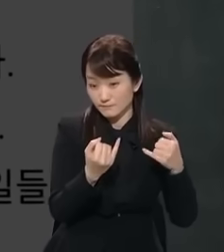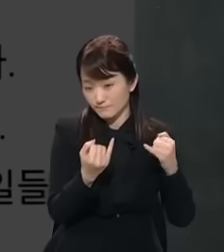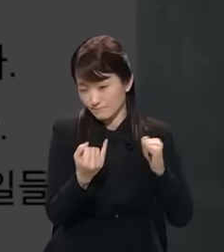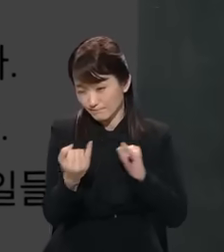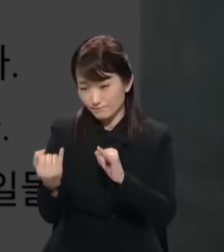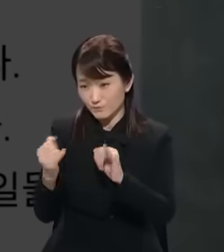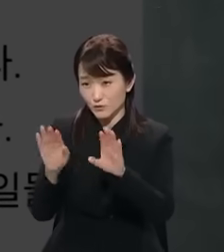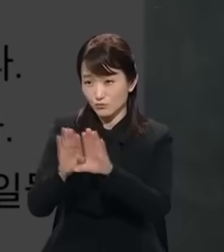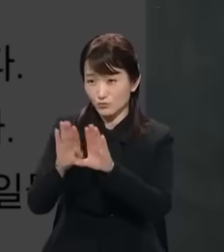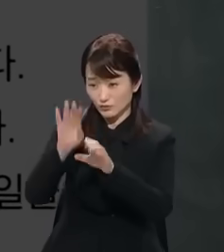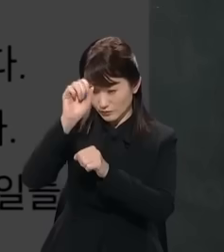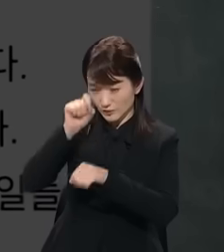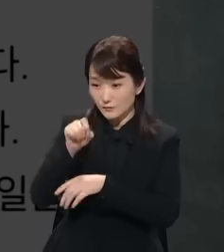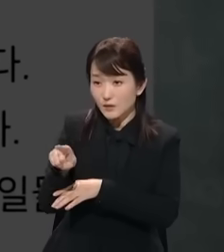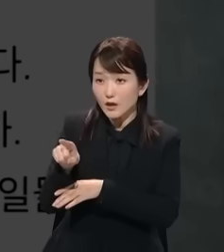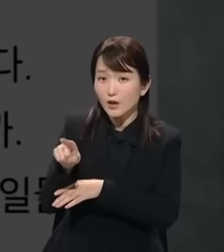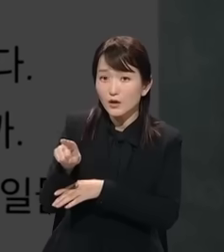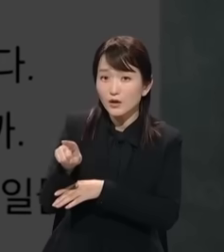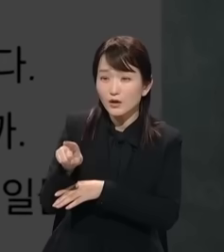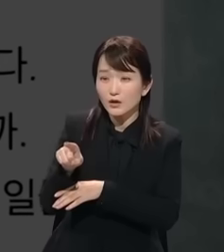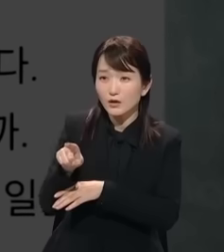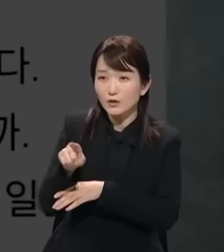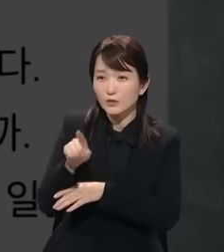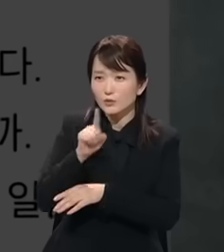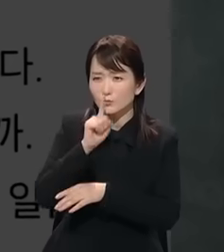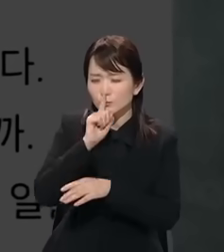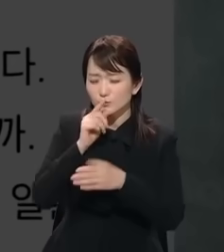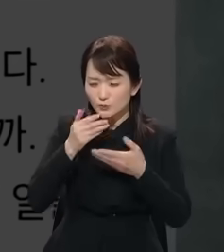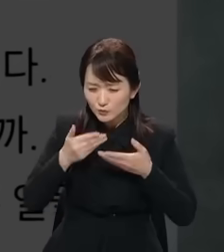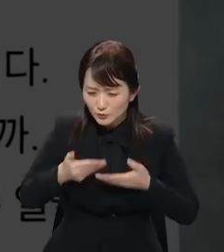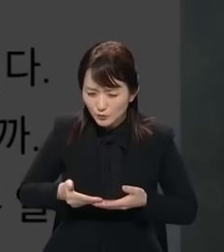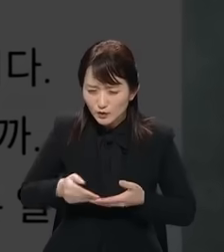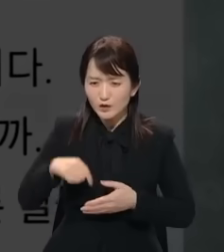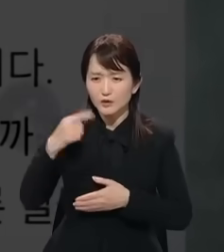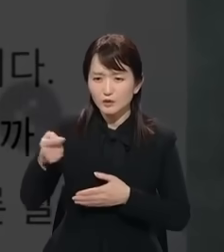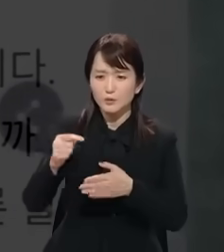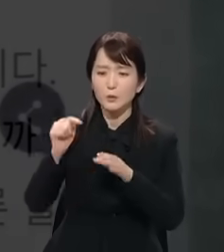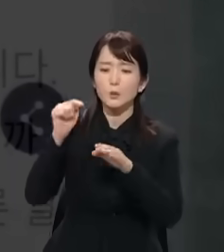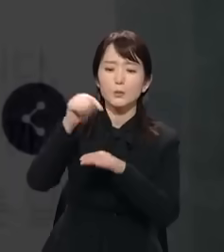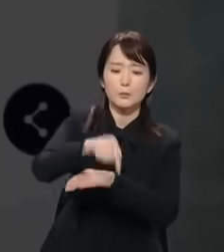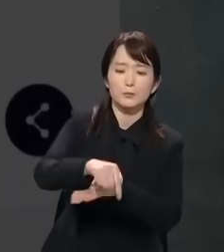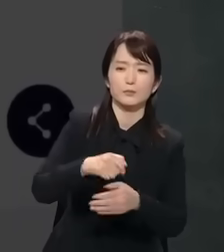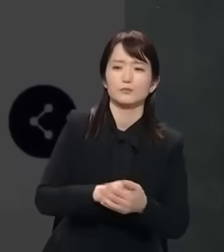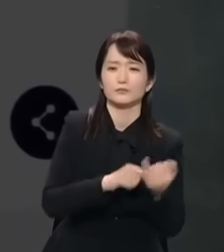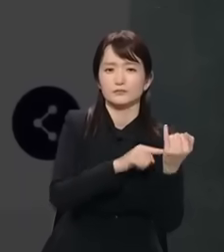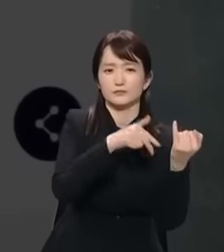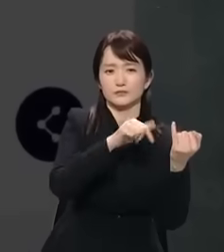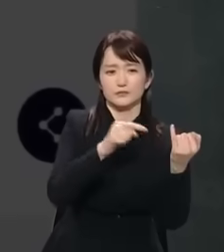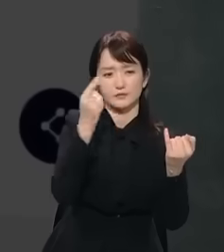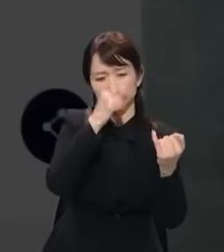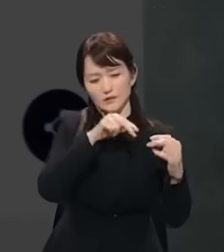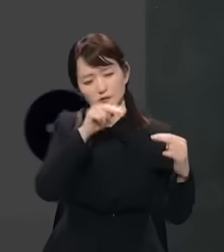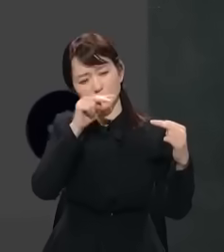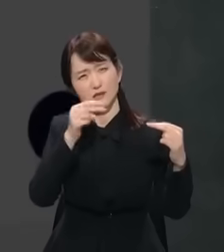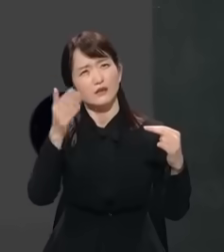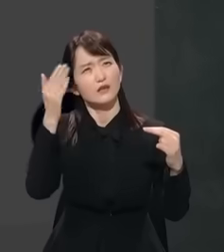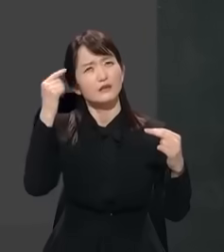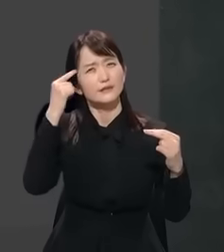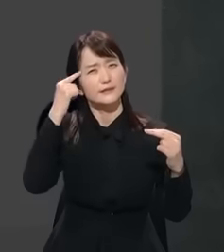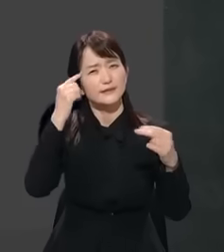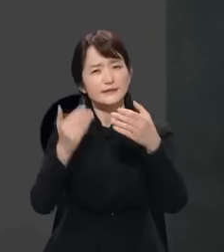차서 너무 무서워서 조용해지고 나서야 밖으로 나가기도 했다고 말합니다 그러면서이 전종서 얼굴만 보면 그때 생각이 나서